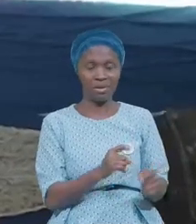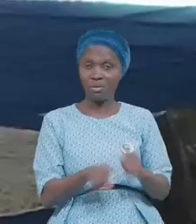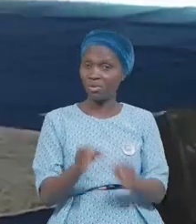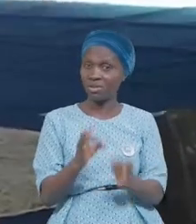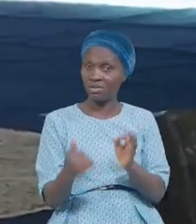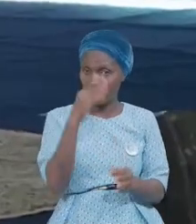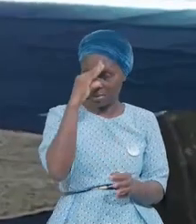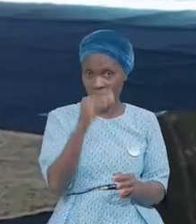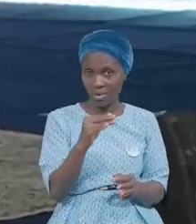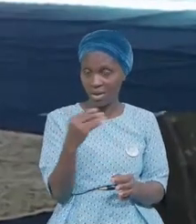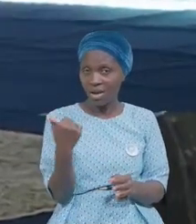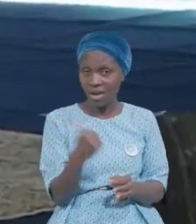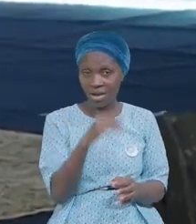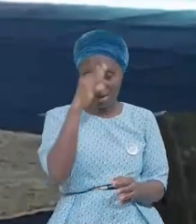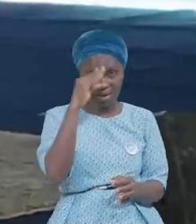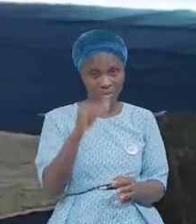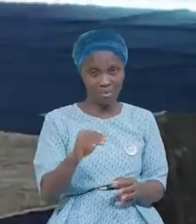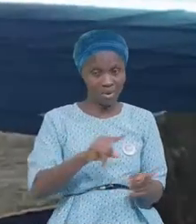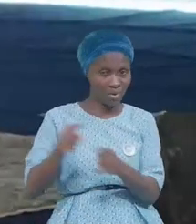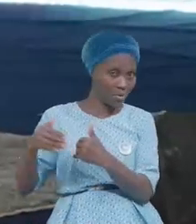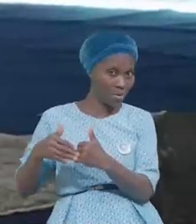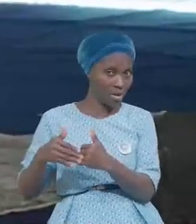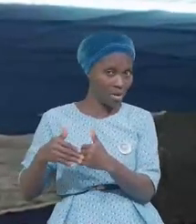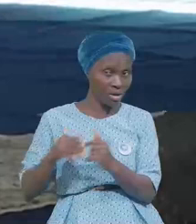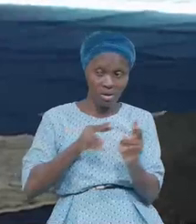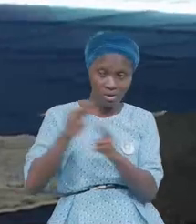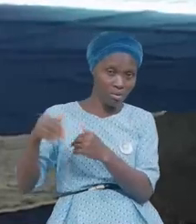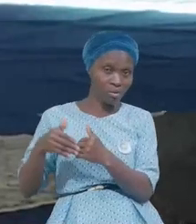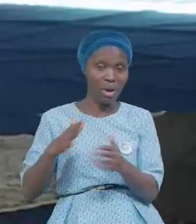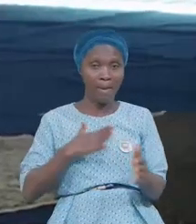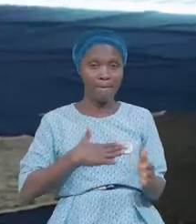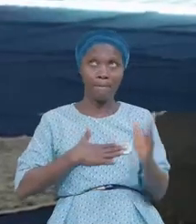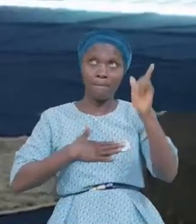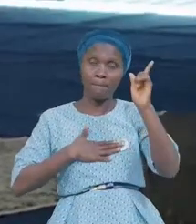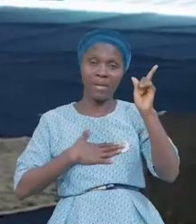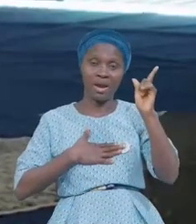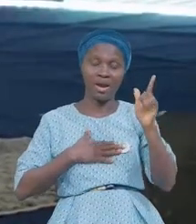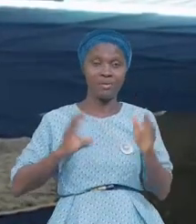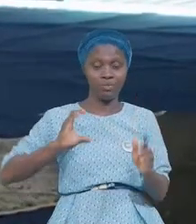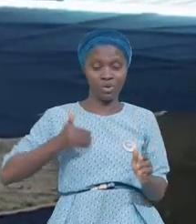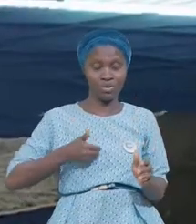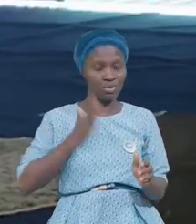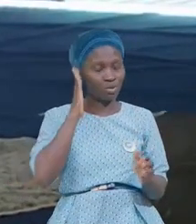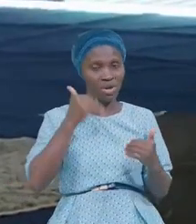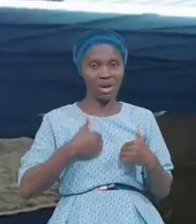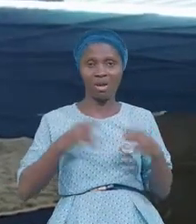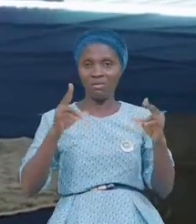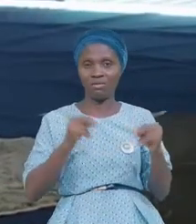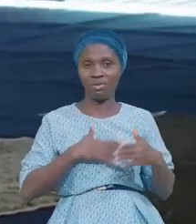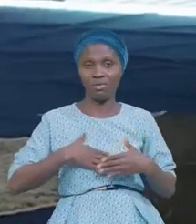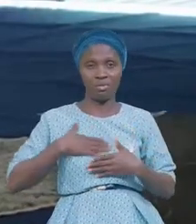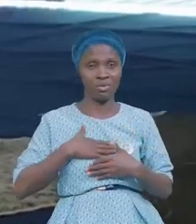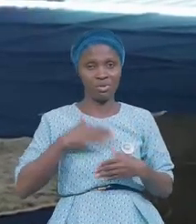si quelqu'un se retire, mon âme ne prend pas plaisir en lui.